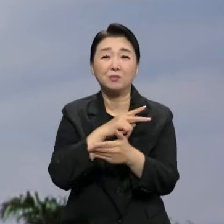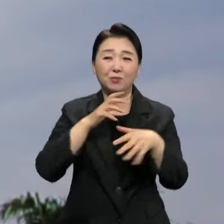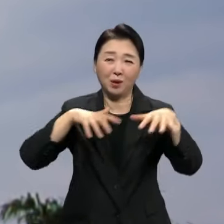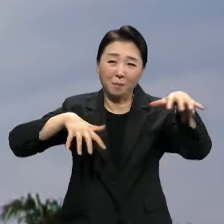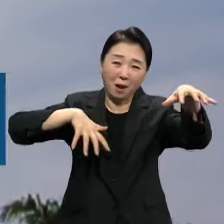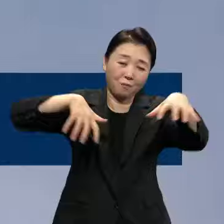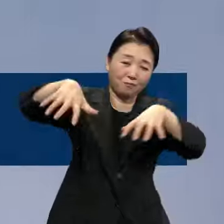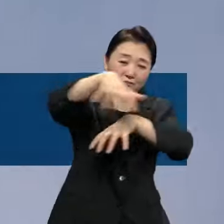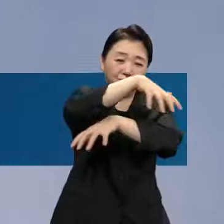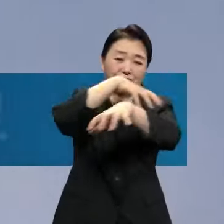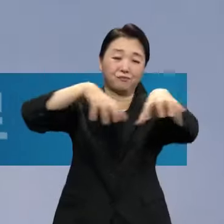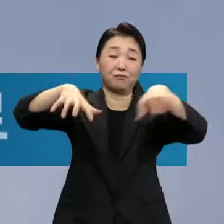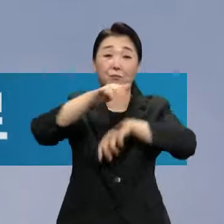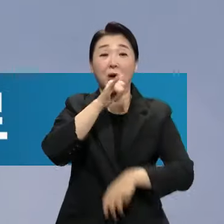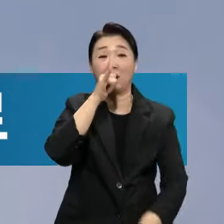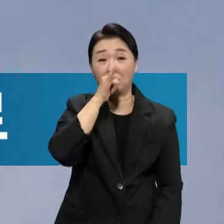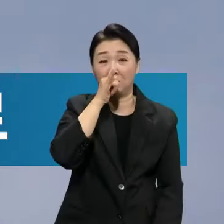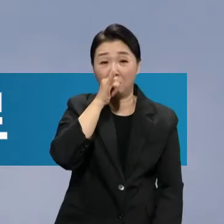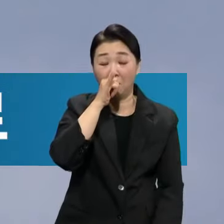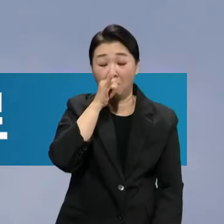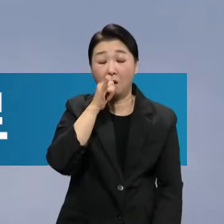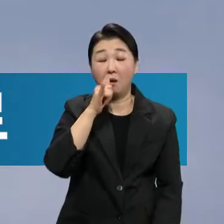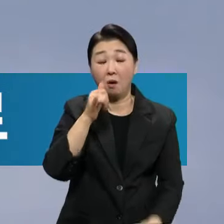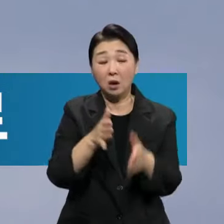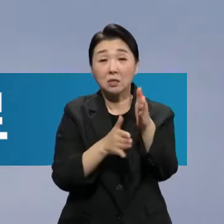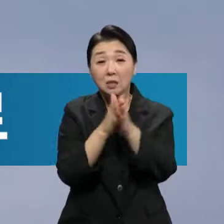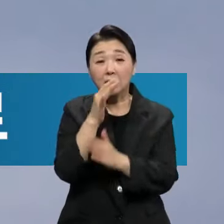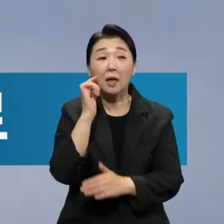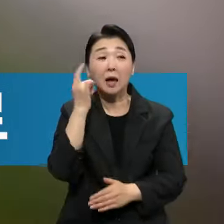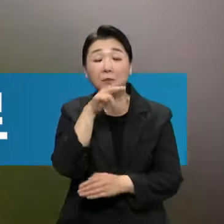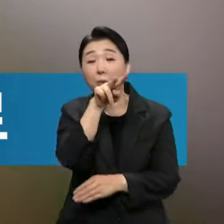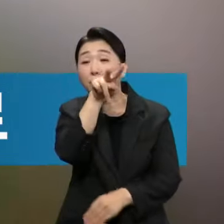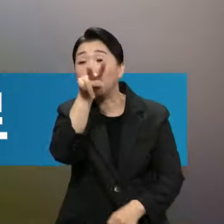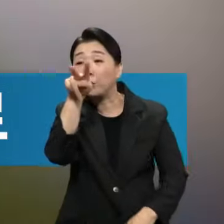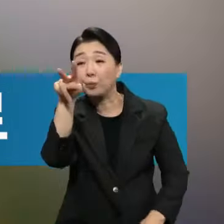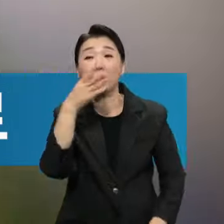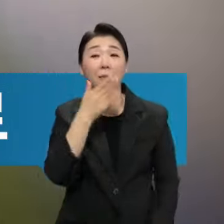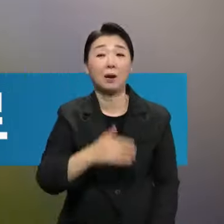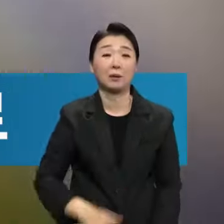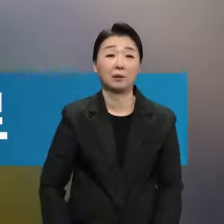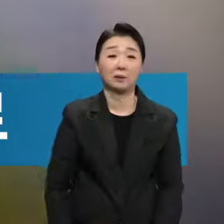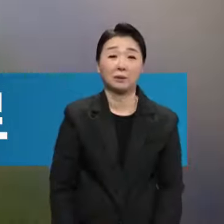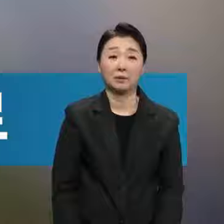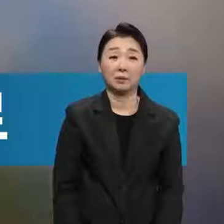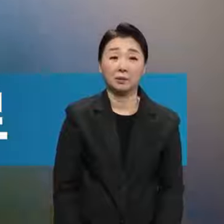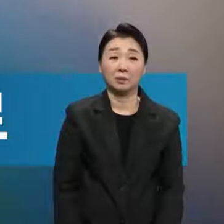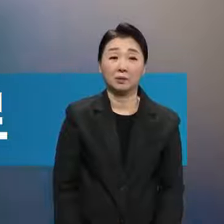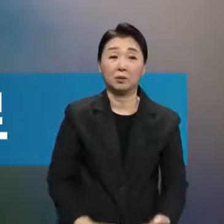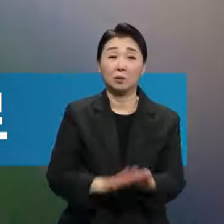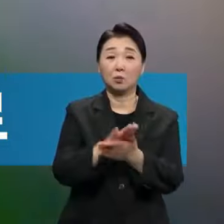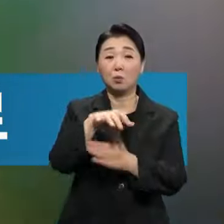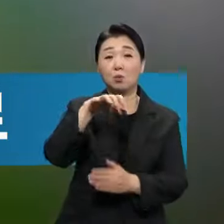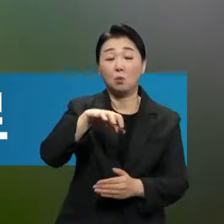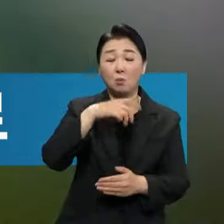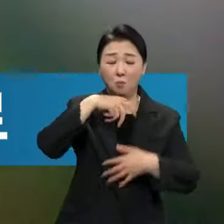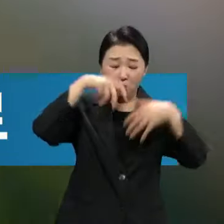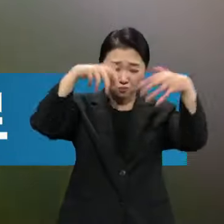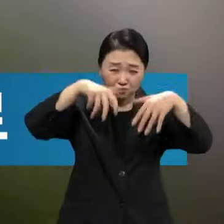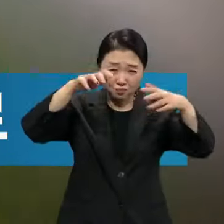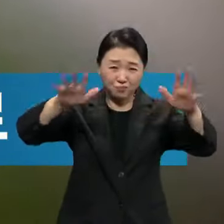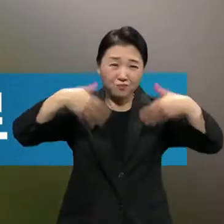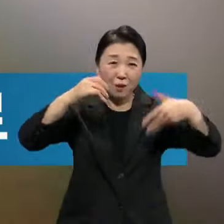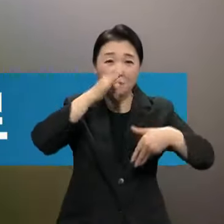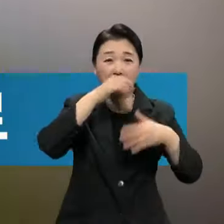빠르게 움직이고 멕시코 시티의 아름다운 풍경을 보여주는 기구인데요. 놀이공원 측은 폭풍으로 인해